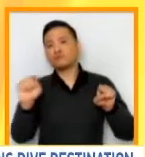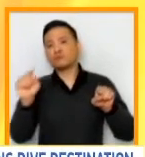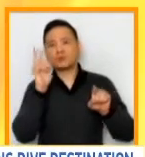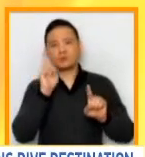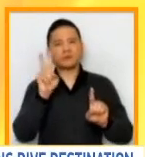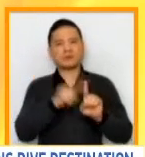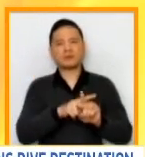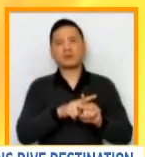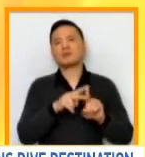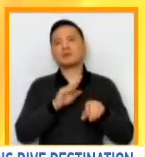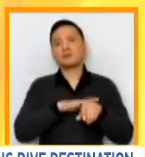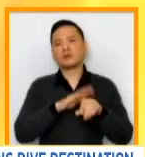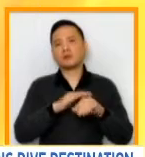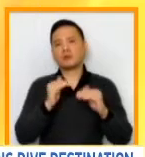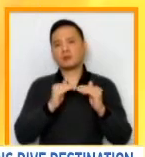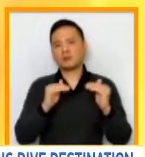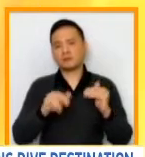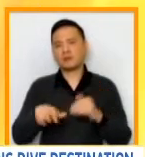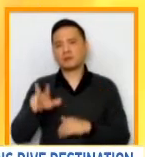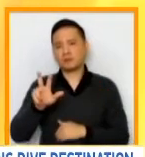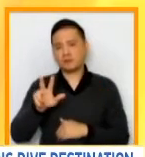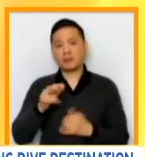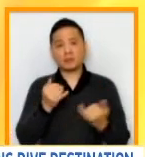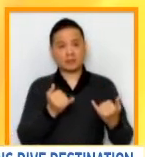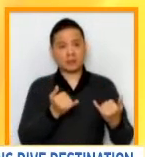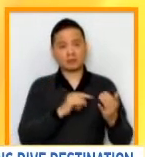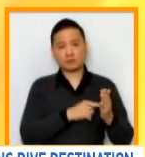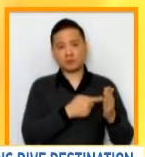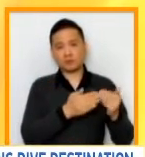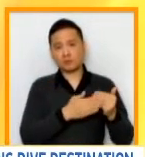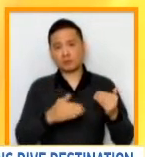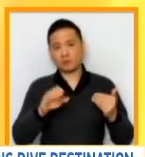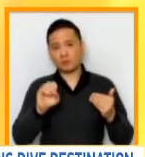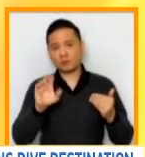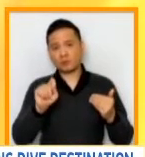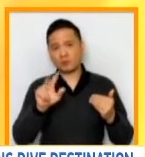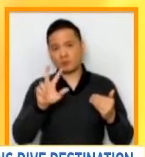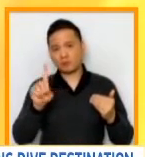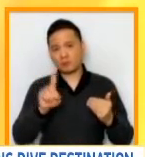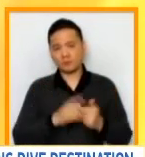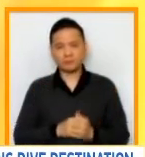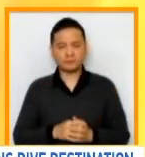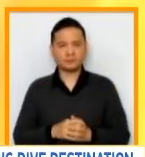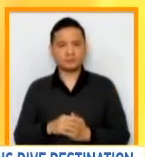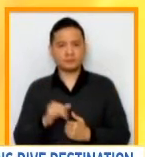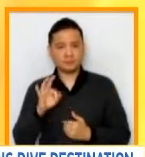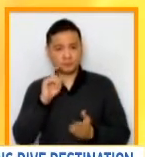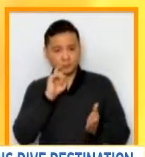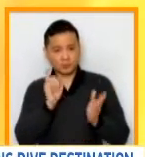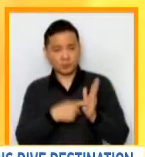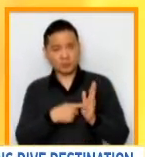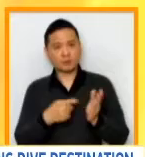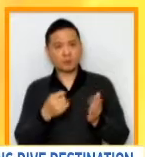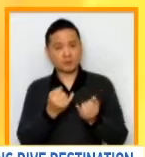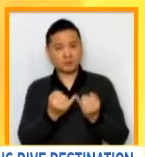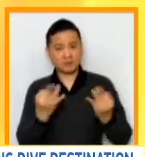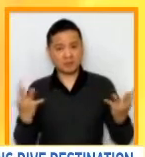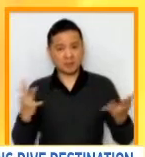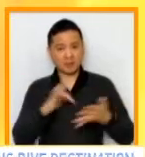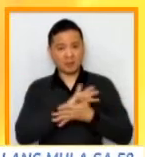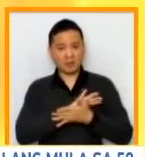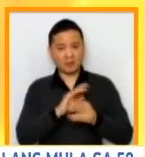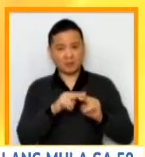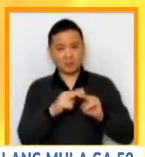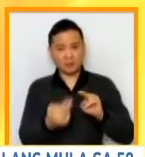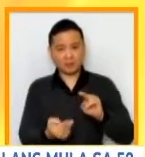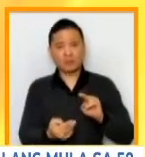hanggang October 31. At kapag nakitang nagdudulot nga ito ng tuloy-tuloy na pagbaba po ng kaso ng COVID-19, ay patutupad na